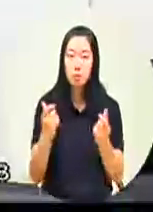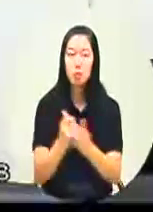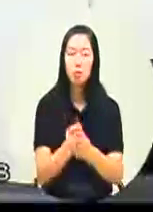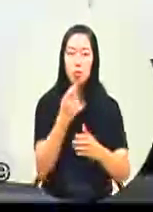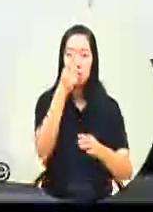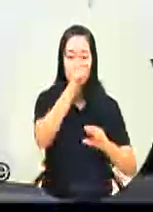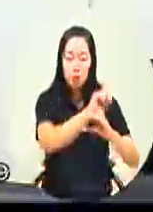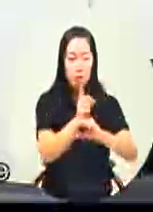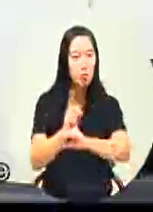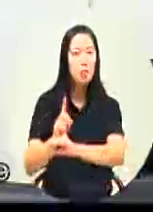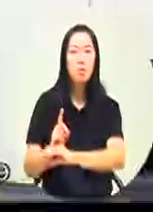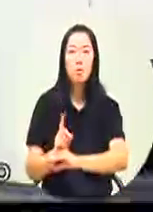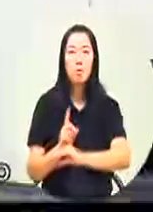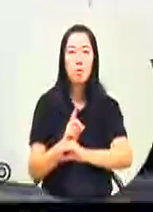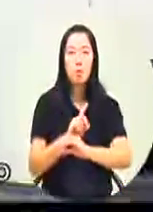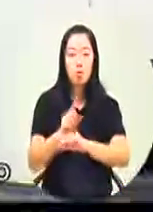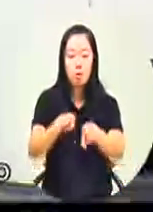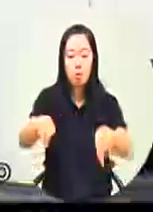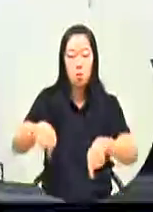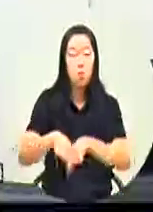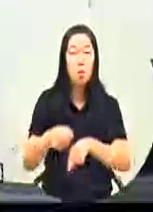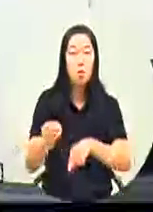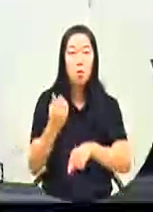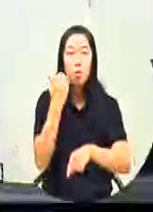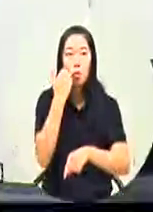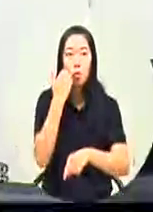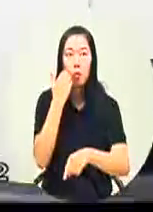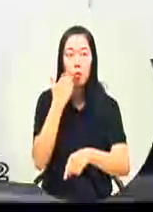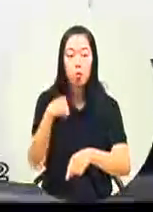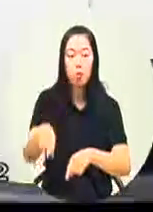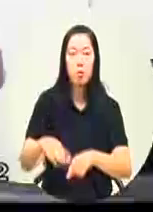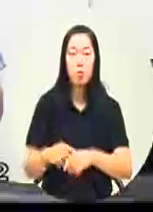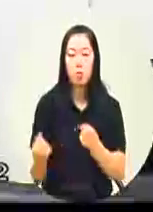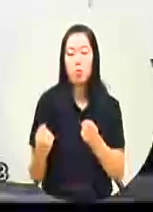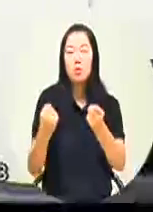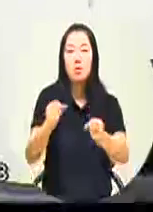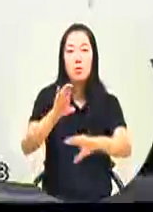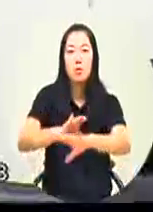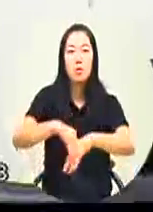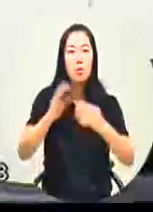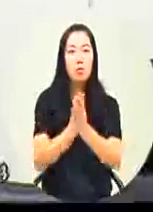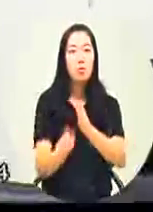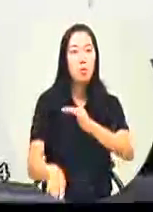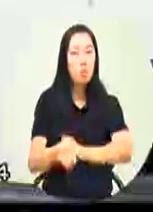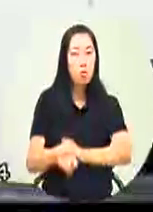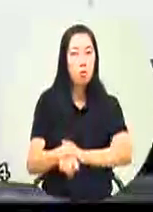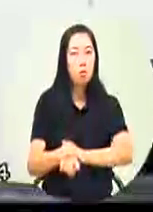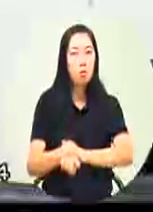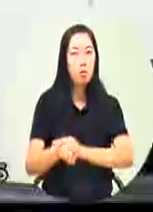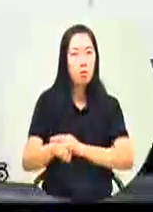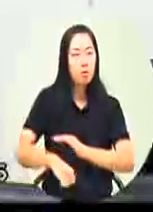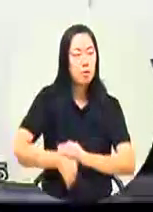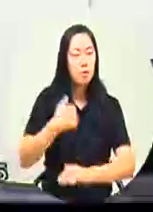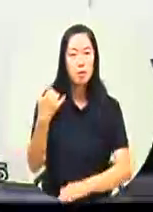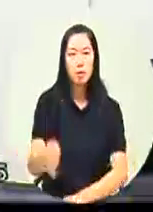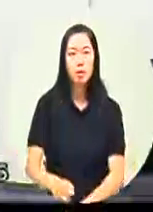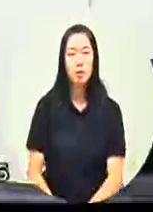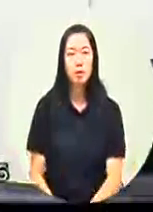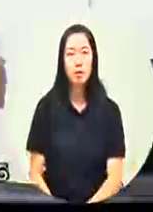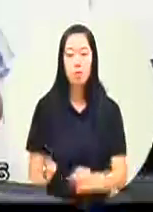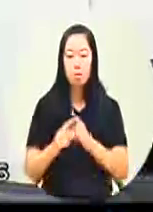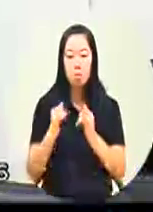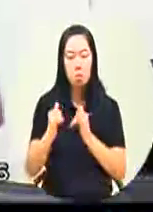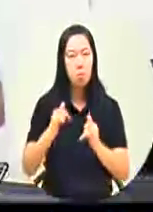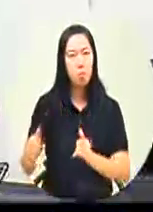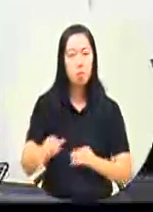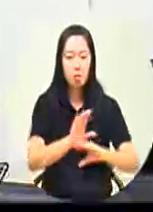I8 叫我计程车有停车格，如果过去那边停，全部都是违规，真的做要求百姓计程